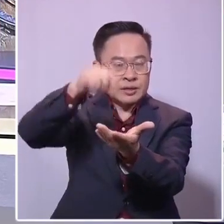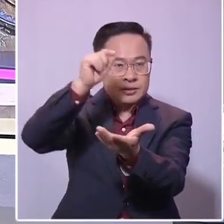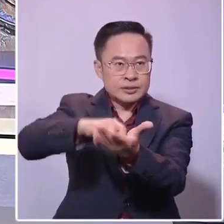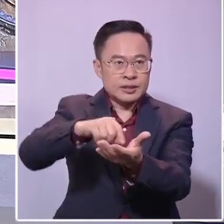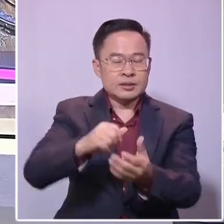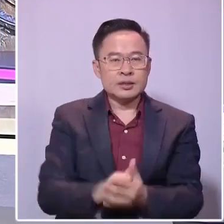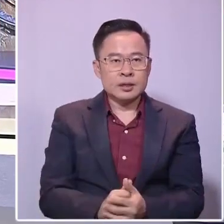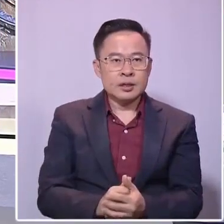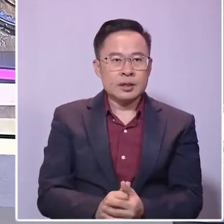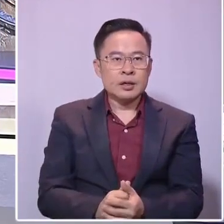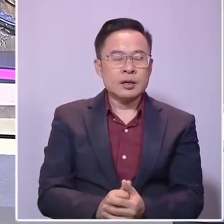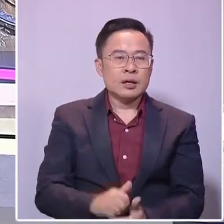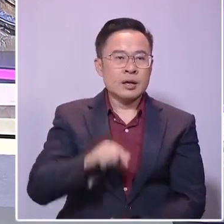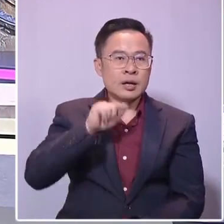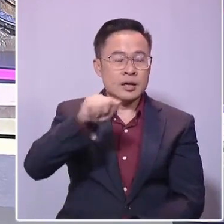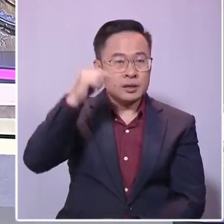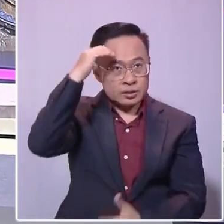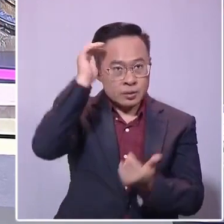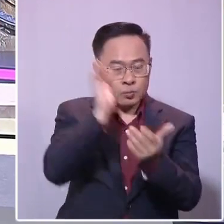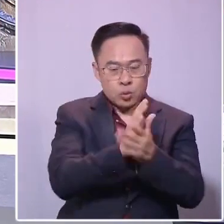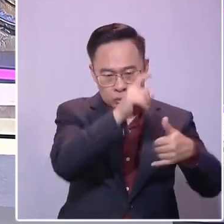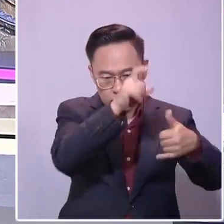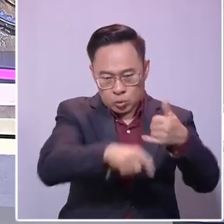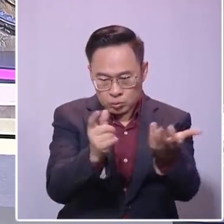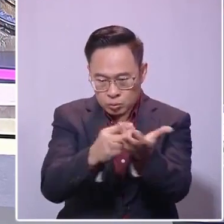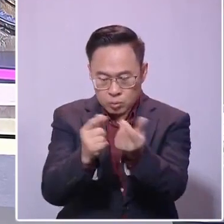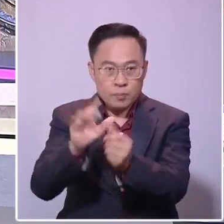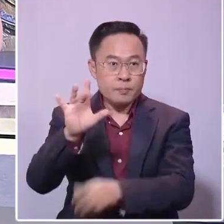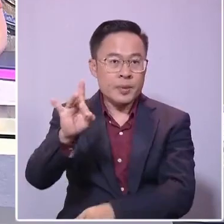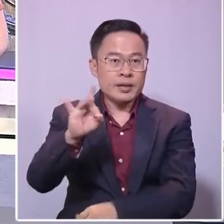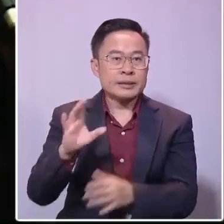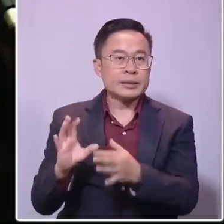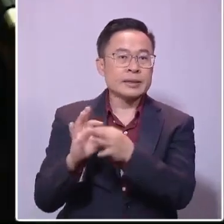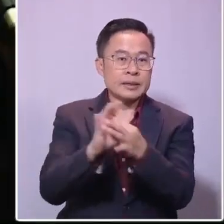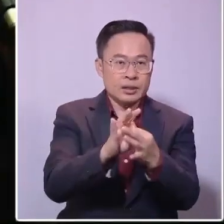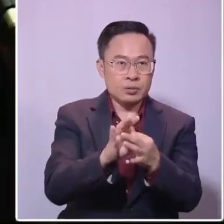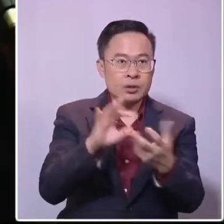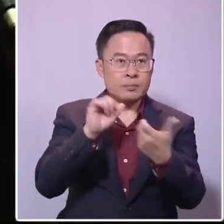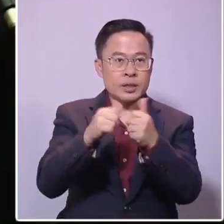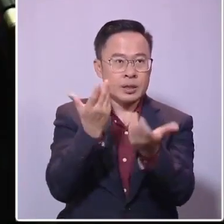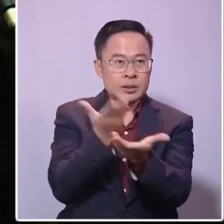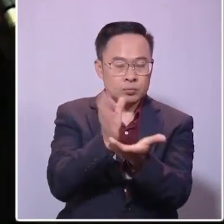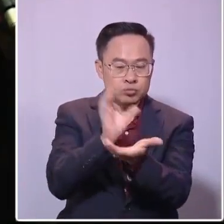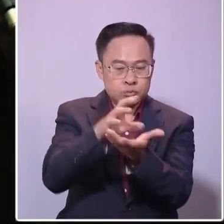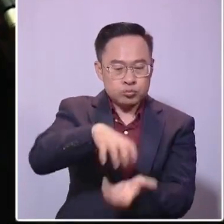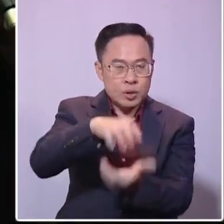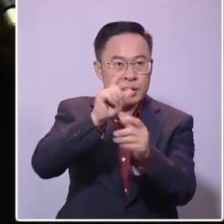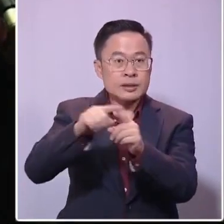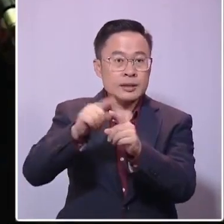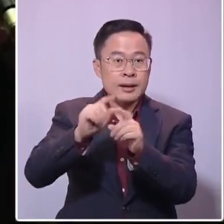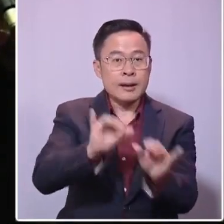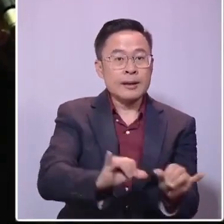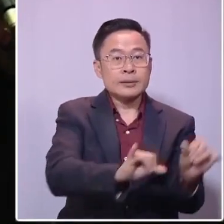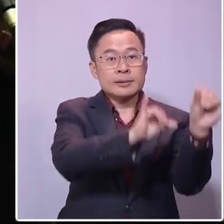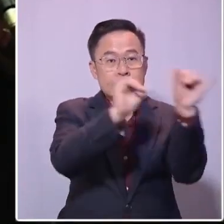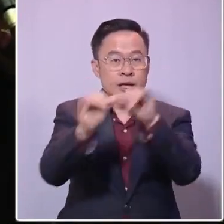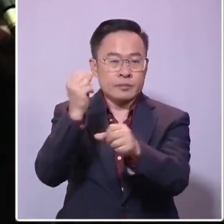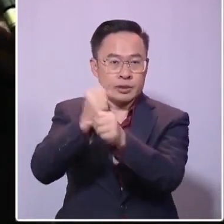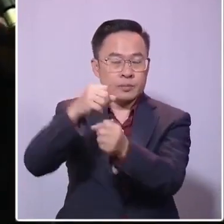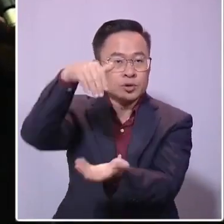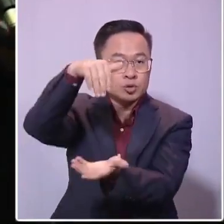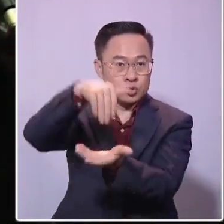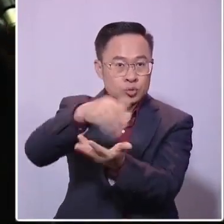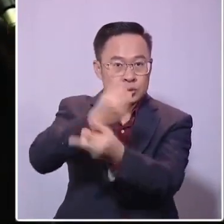สุขวิมลนะคะให้ย้ายตำรวจ 8นายนะคะที่ตกเป็นผู้ต้องหาในคดีนี้ค่ะมาปฏิบัติราชการที่ศูนย์